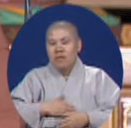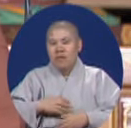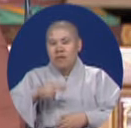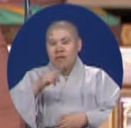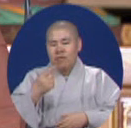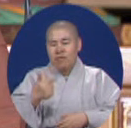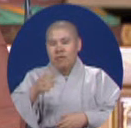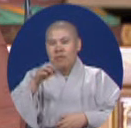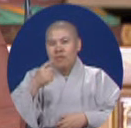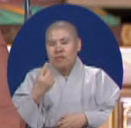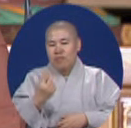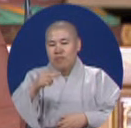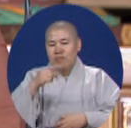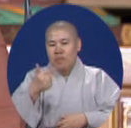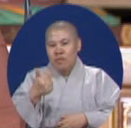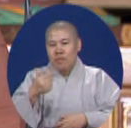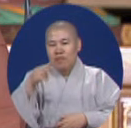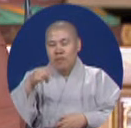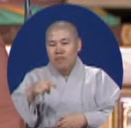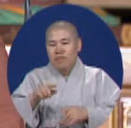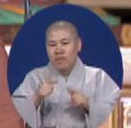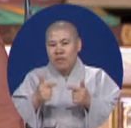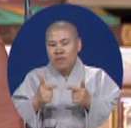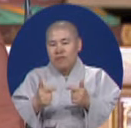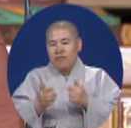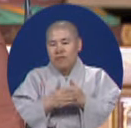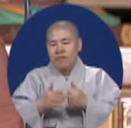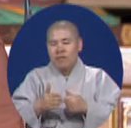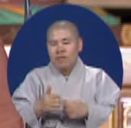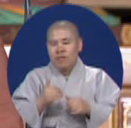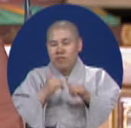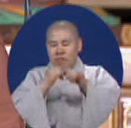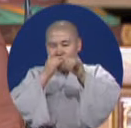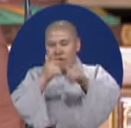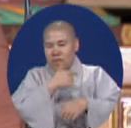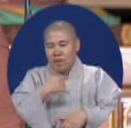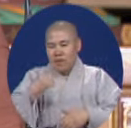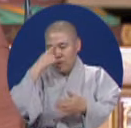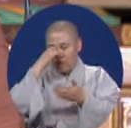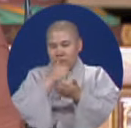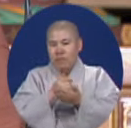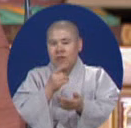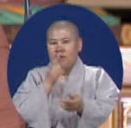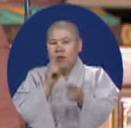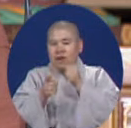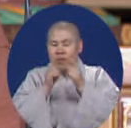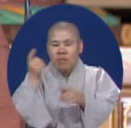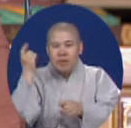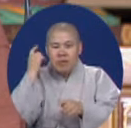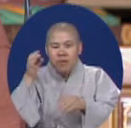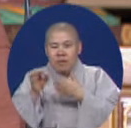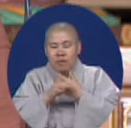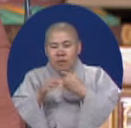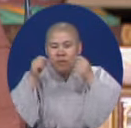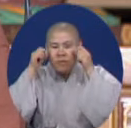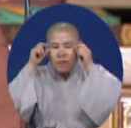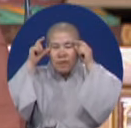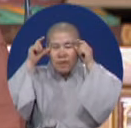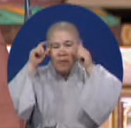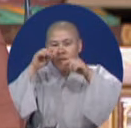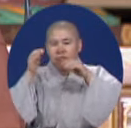뭐 옛날에 훌륭한 선지식들은 다 돈수했죠. 말 한마디 딱 들으면 깨달아서 그냥